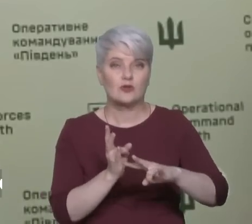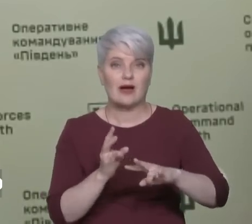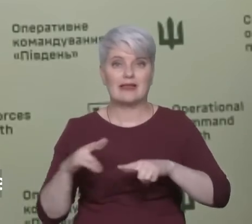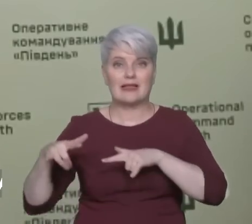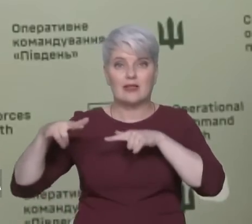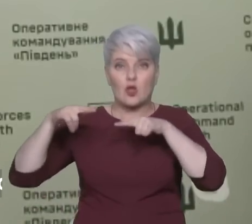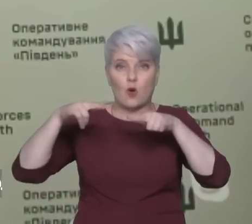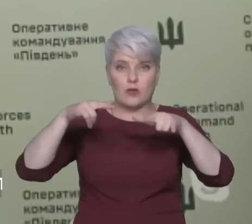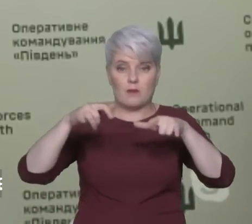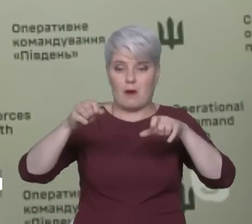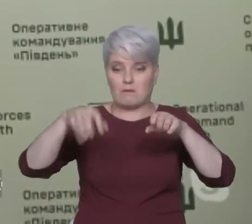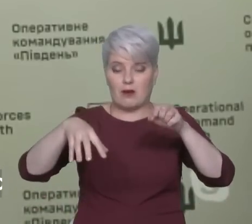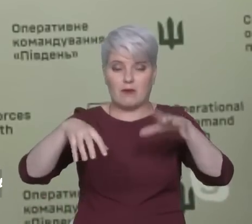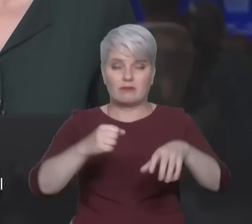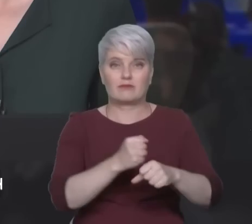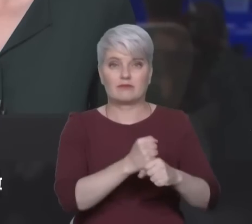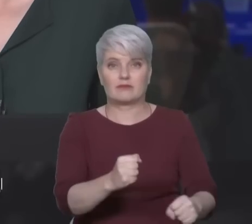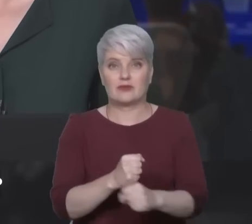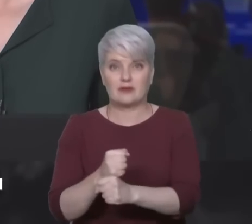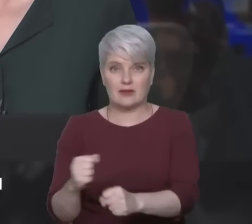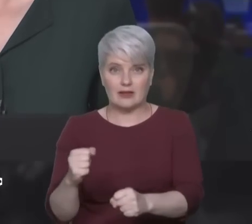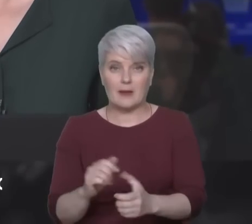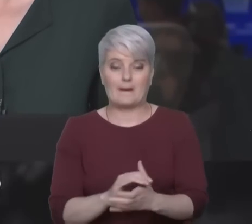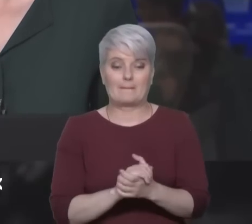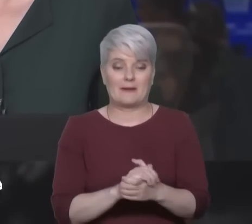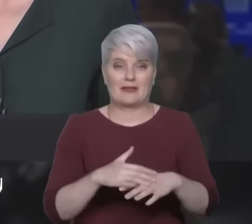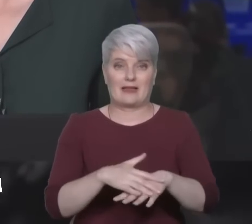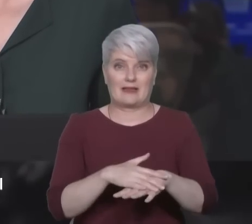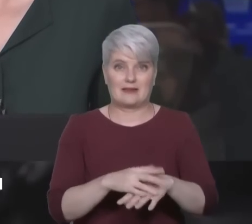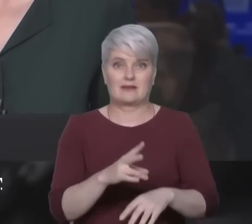яких скидає розривні гранати, мирне населення